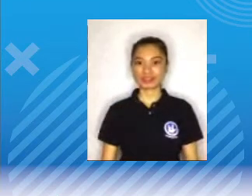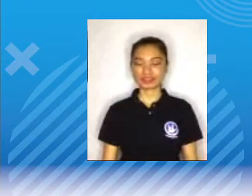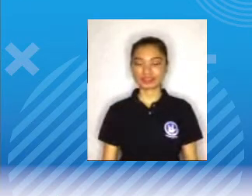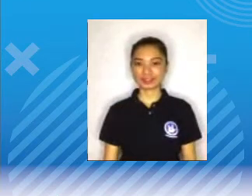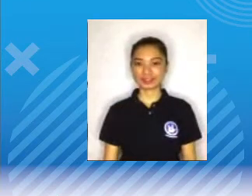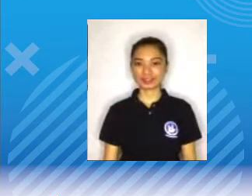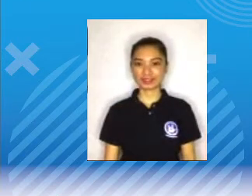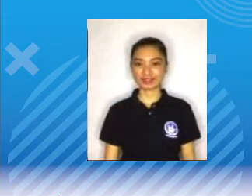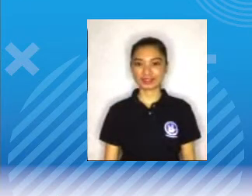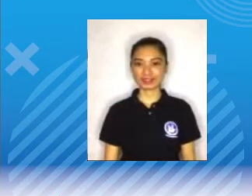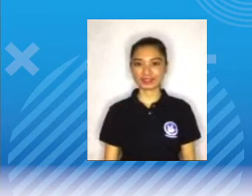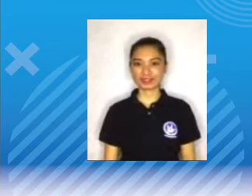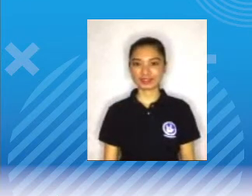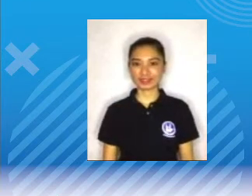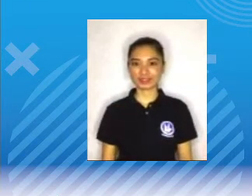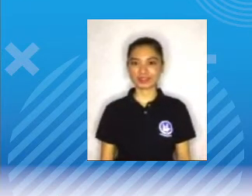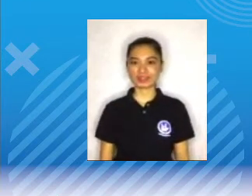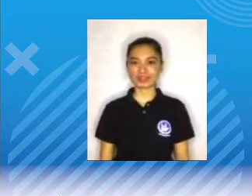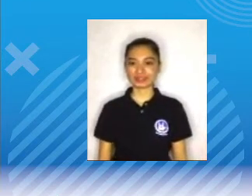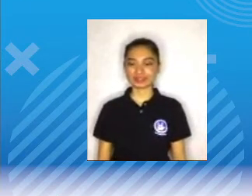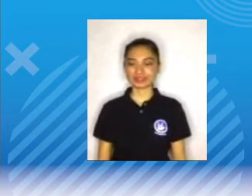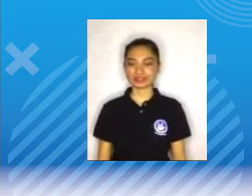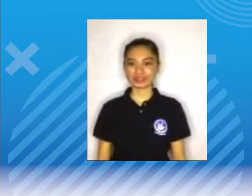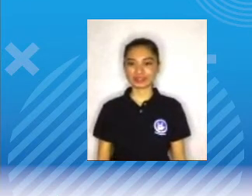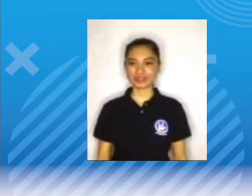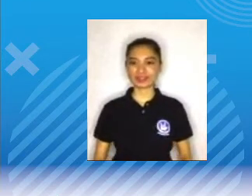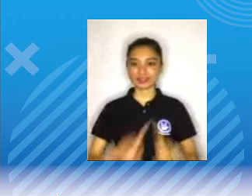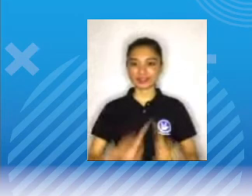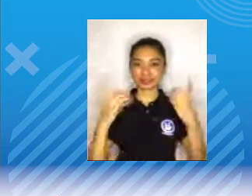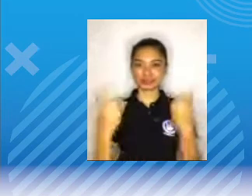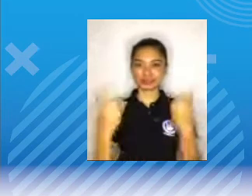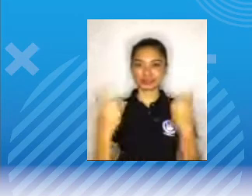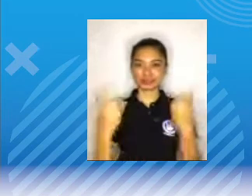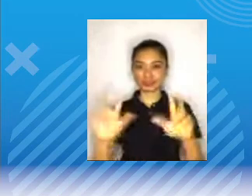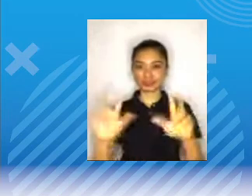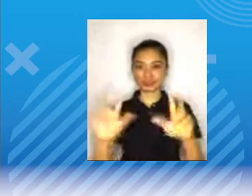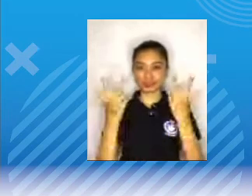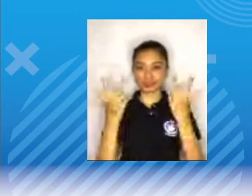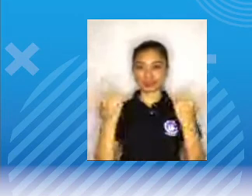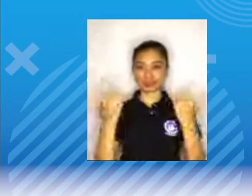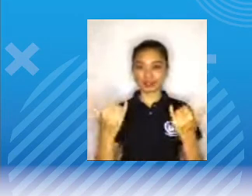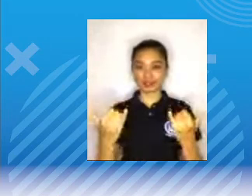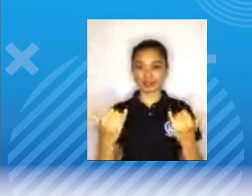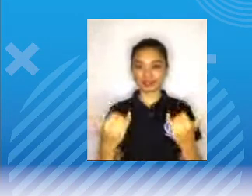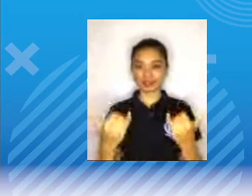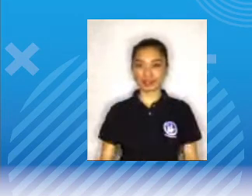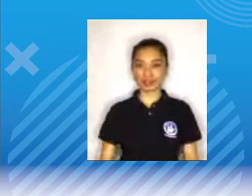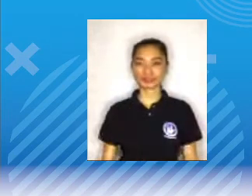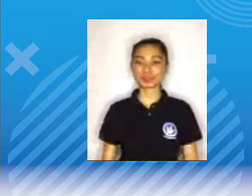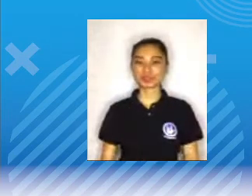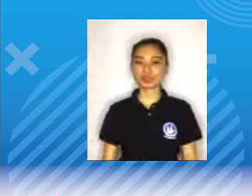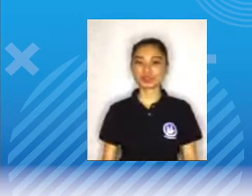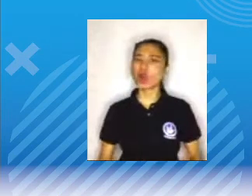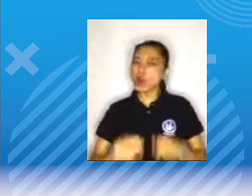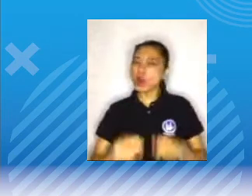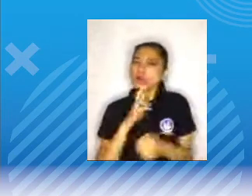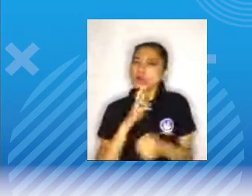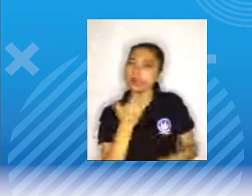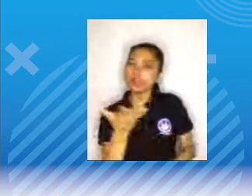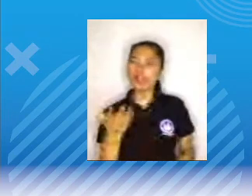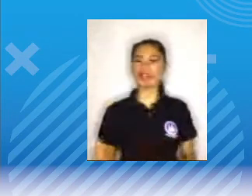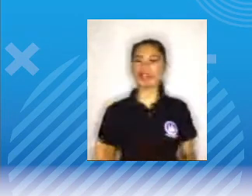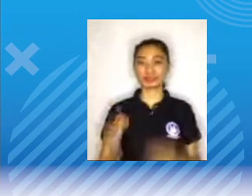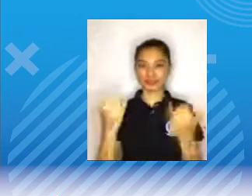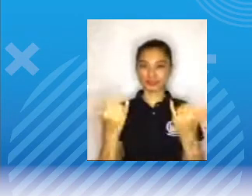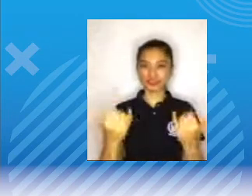ito. Yan. So kamusta naman po tayo ngayong araw? Sana naman po ready